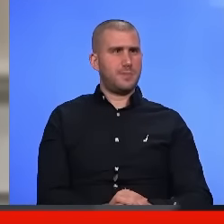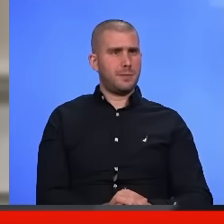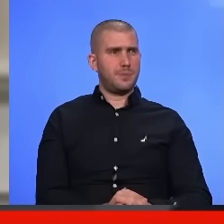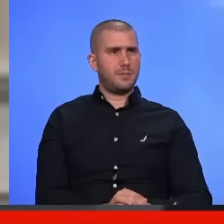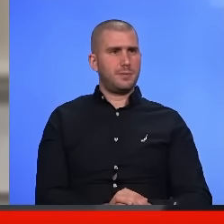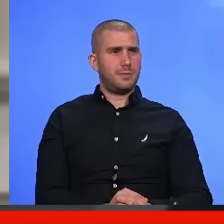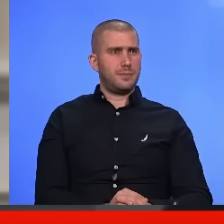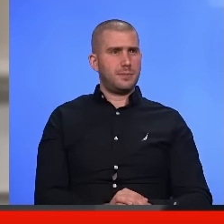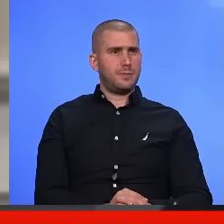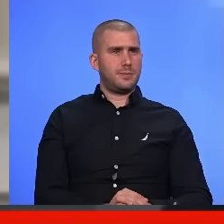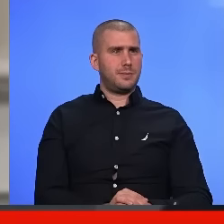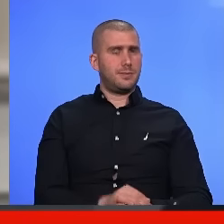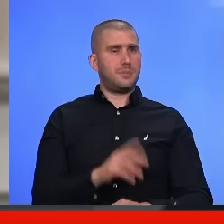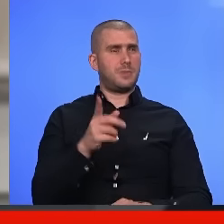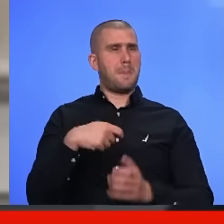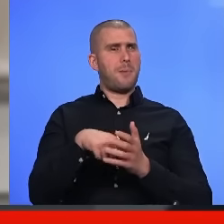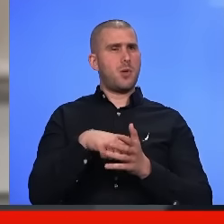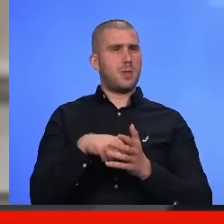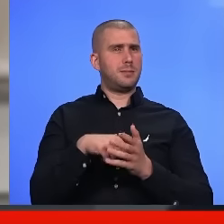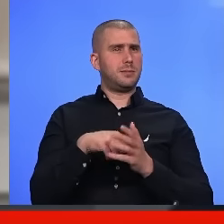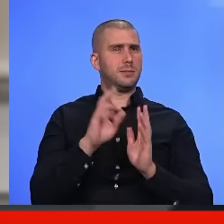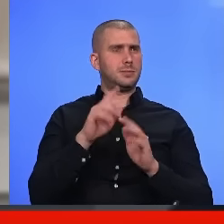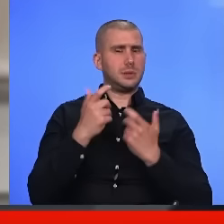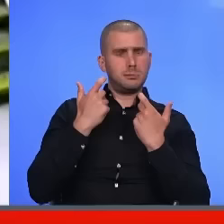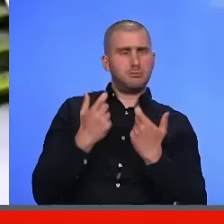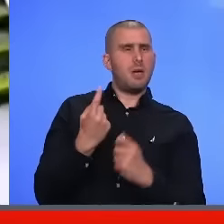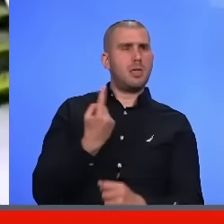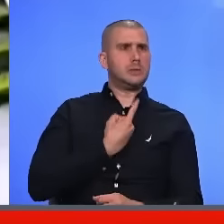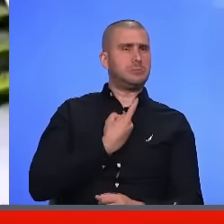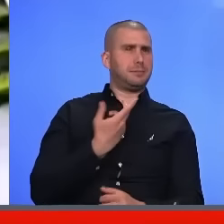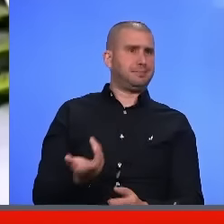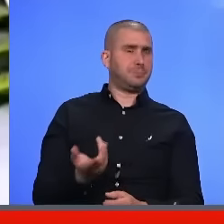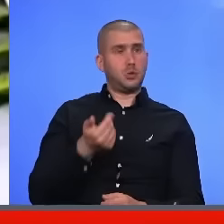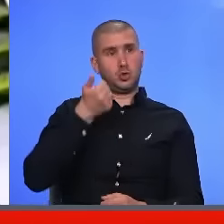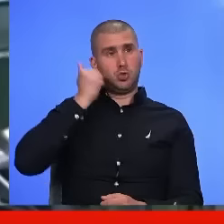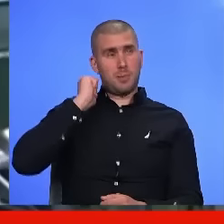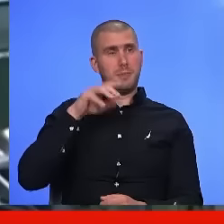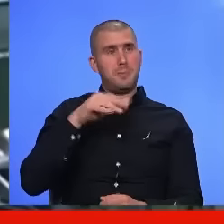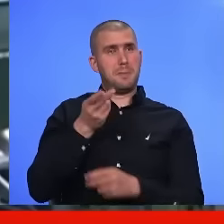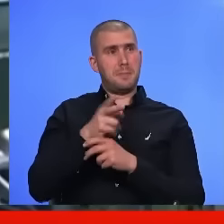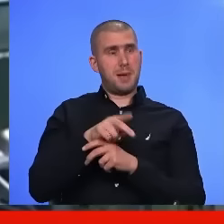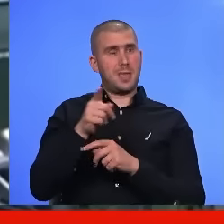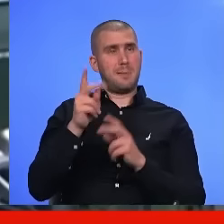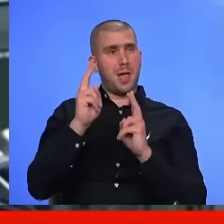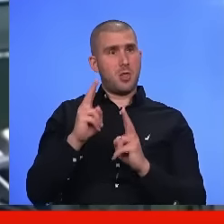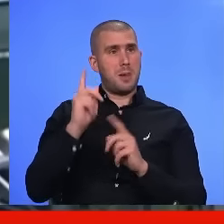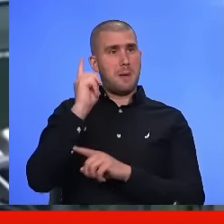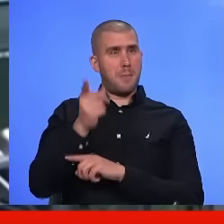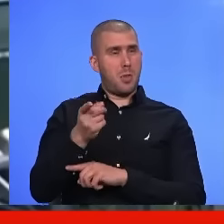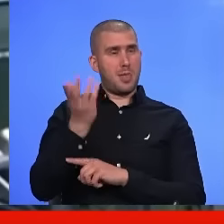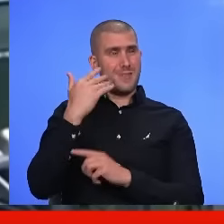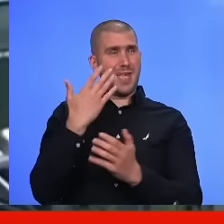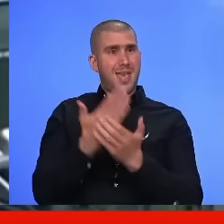their jobs. So it left the mechanics to buy off their own work. שלשום נמצא מת בחניון של בית מלון לקראת